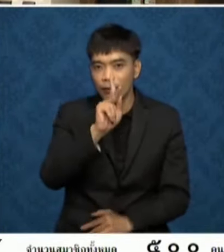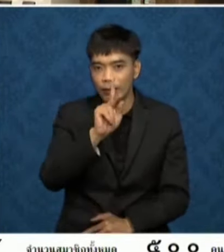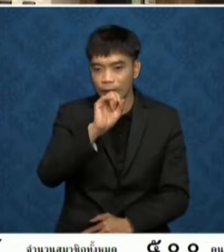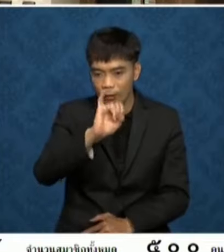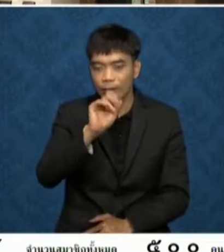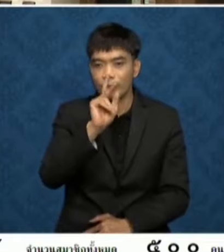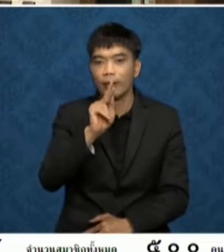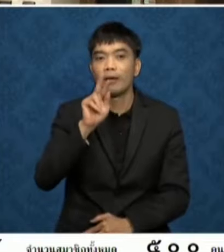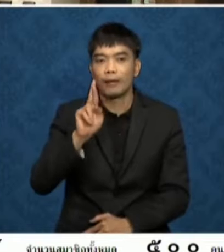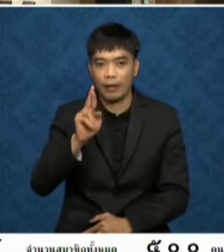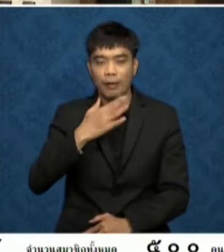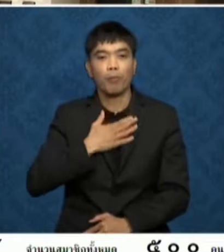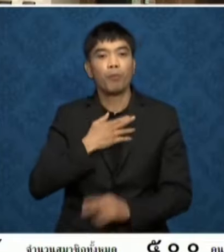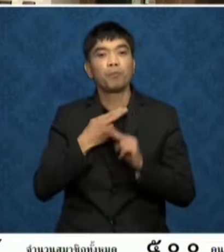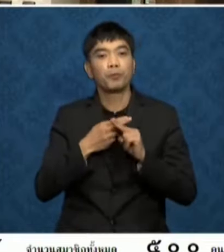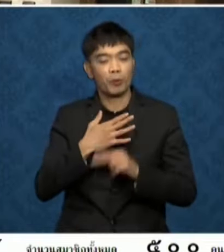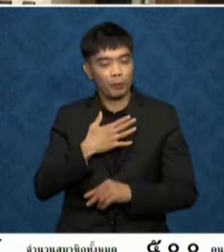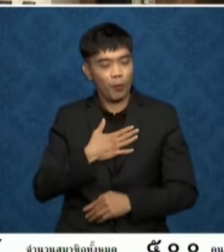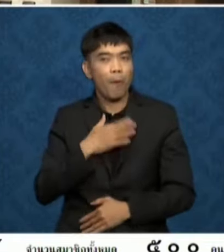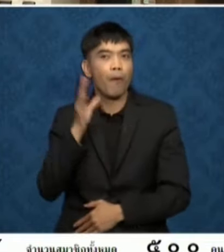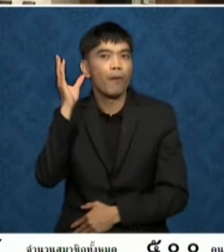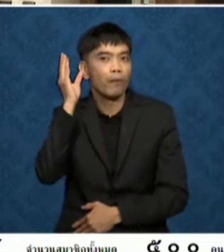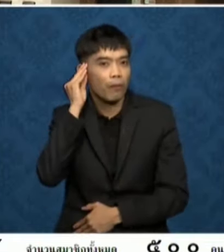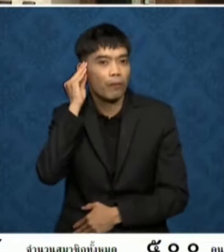การอภิปรายมาแล้วก็เลยมี